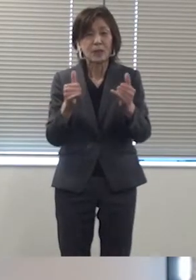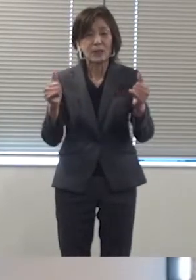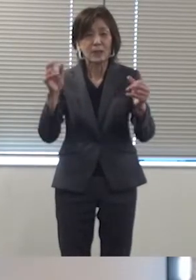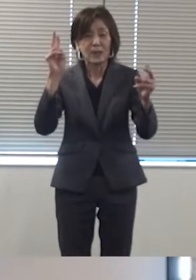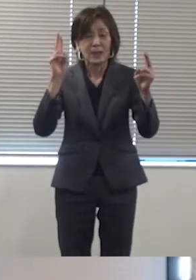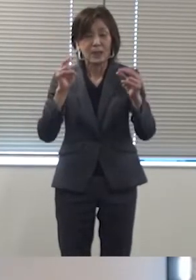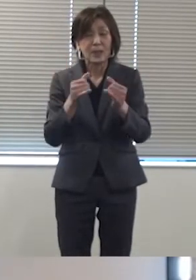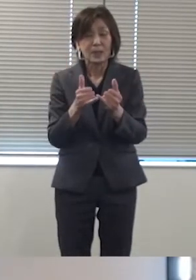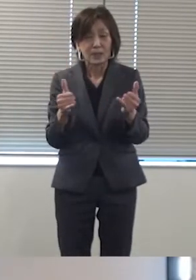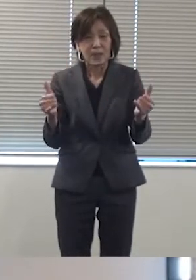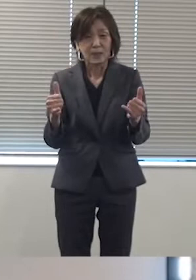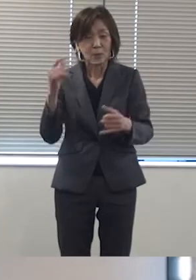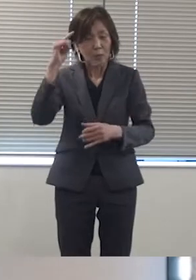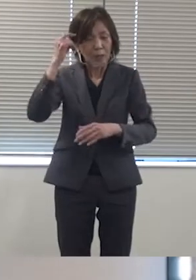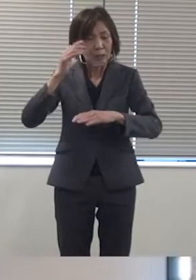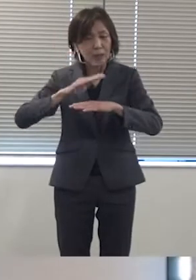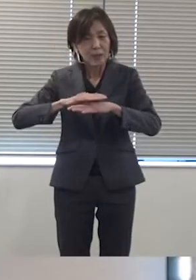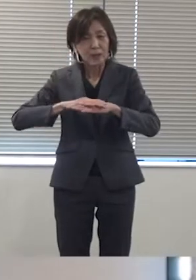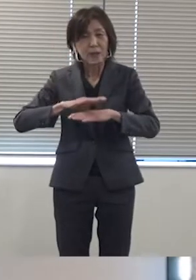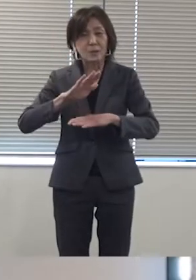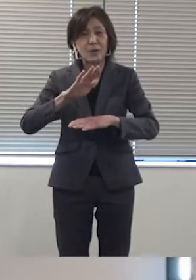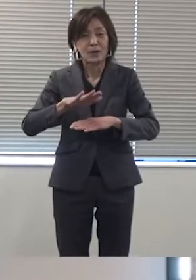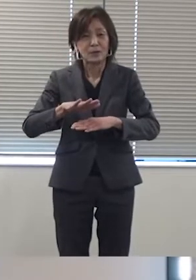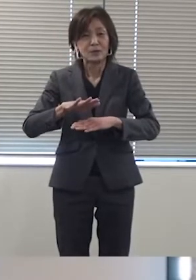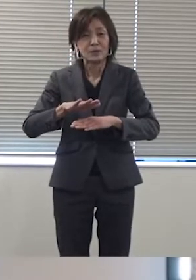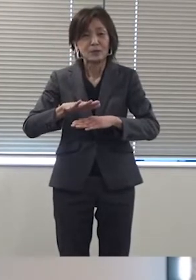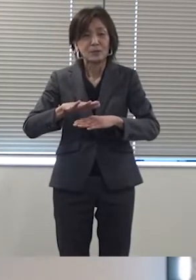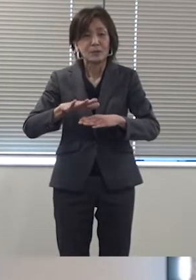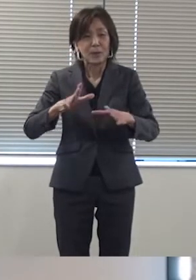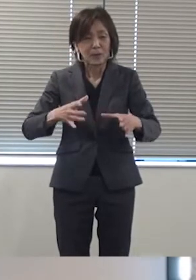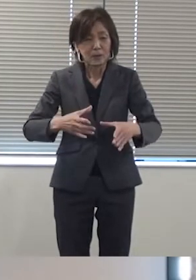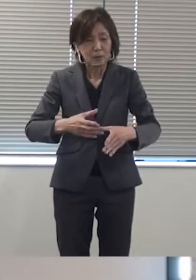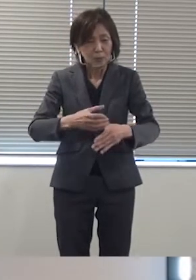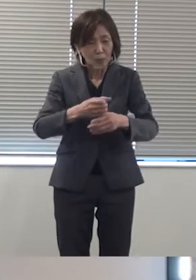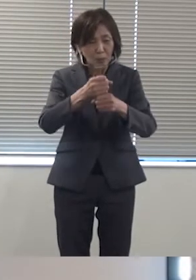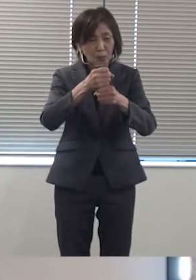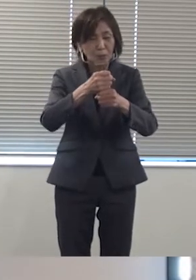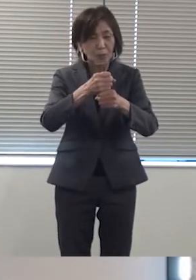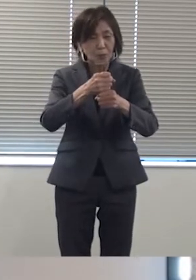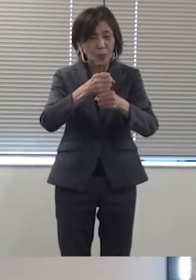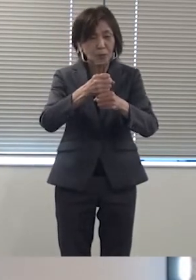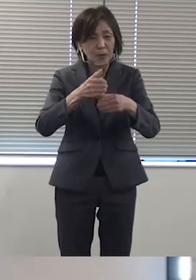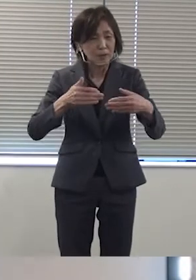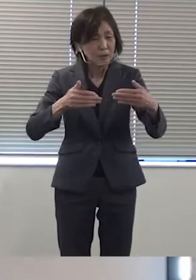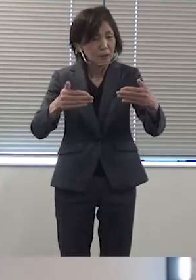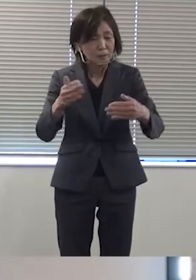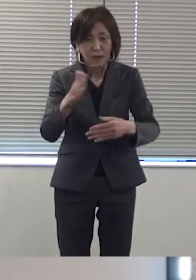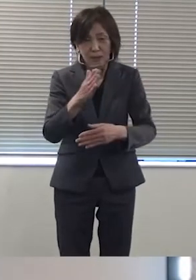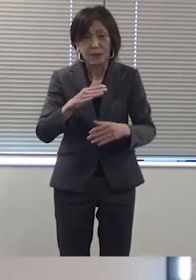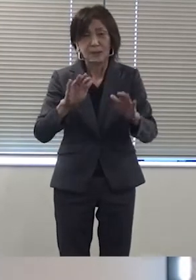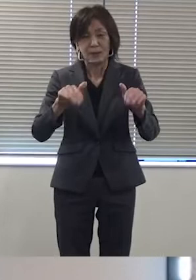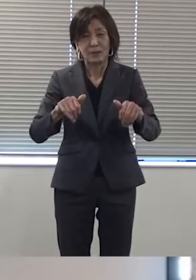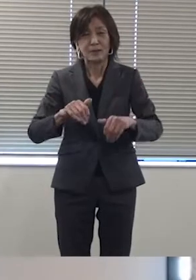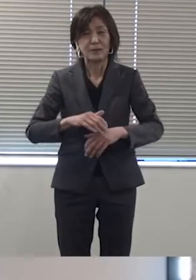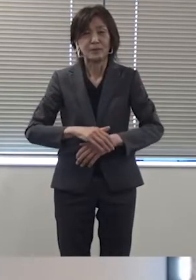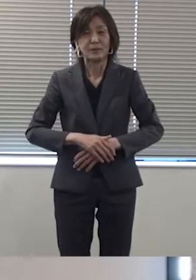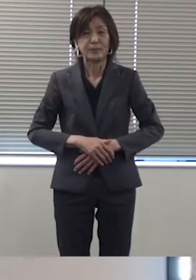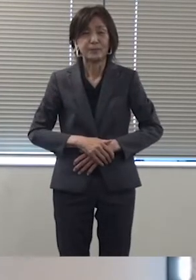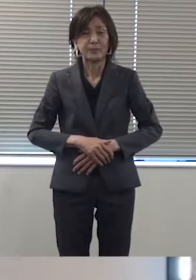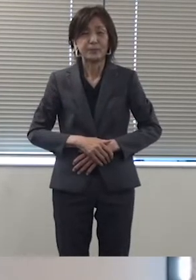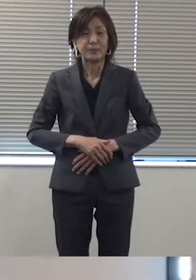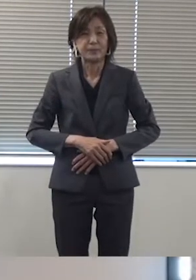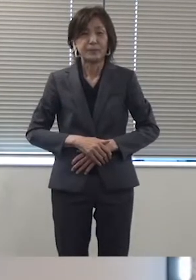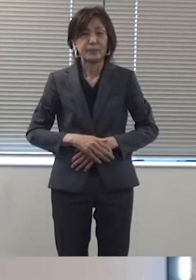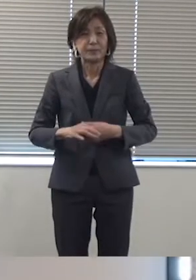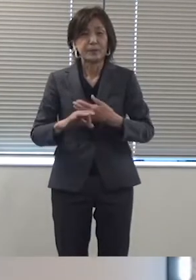かったとかいうことなんですね。それで、例えば、大町で、まあ、縁口なんかは、まあ、ちょっ